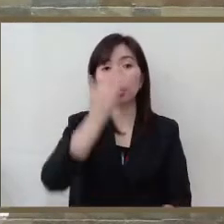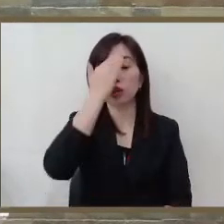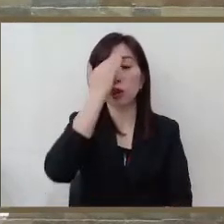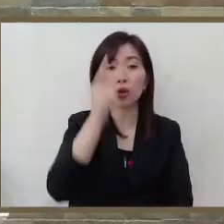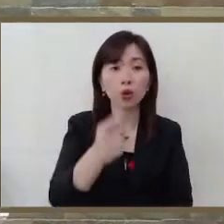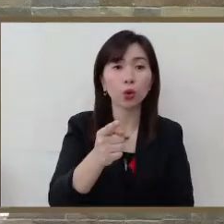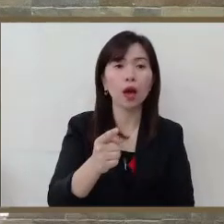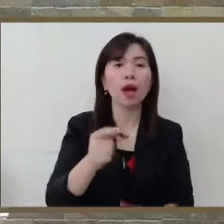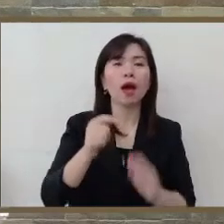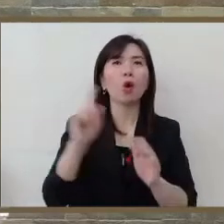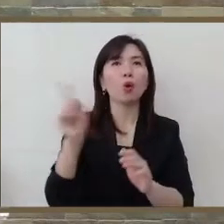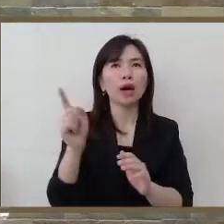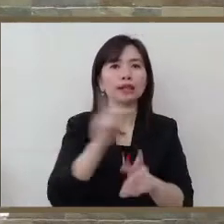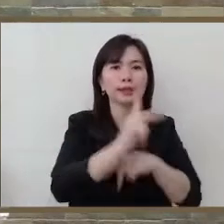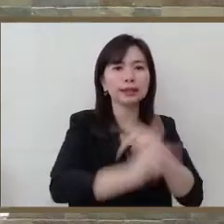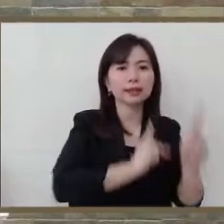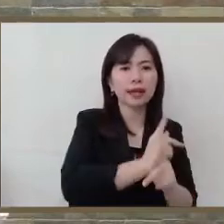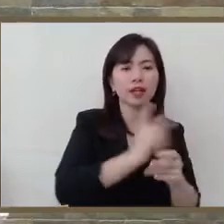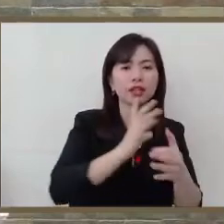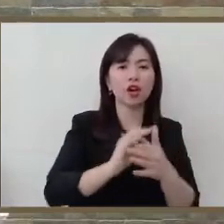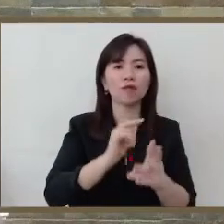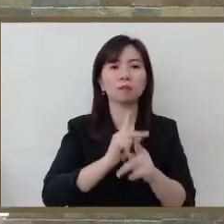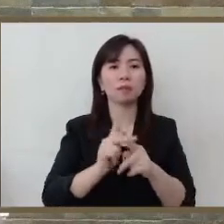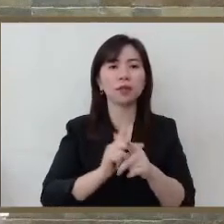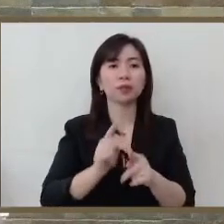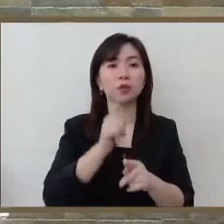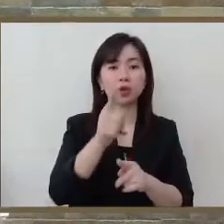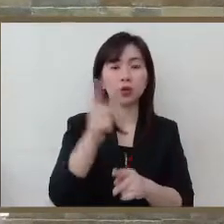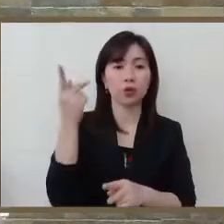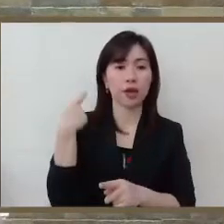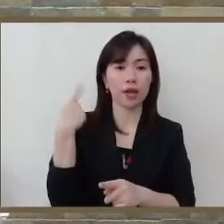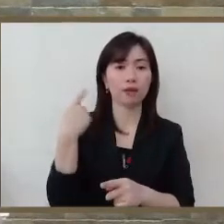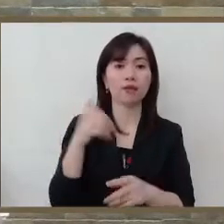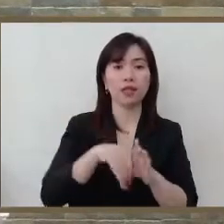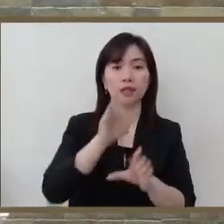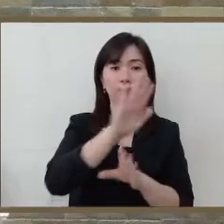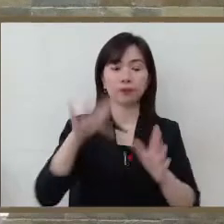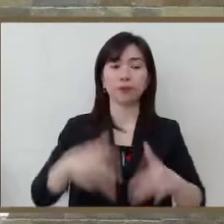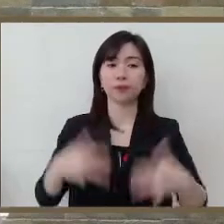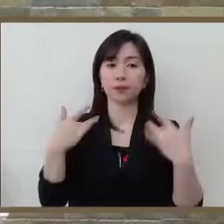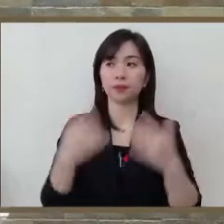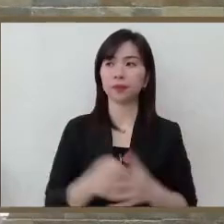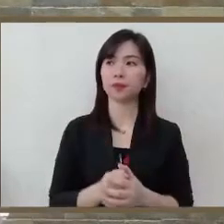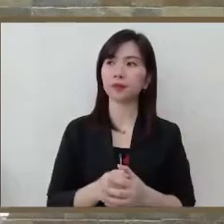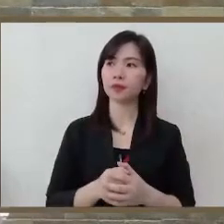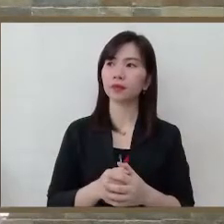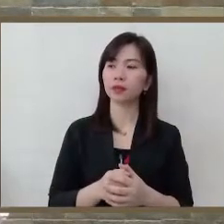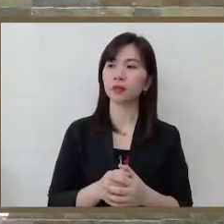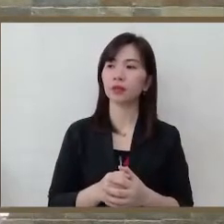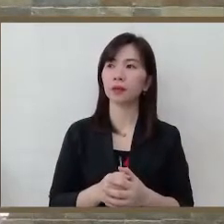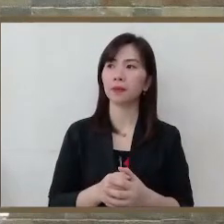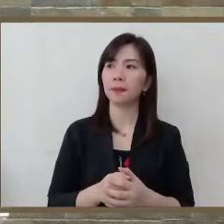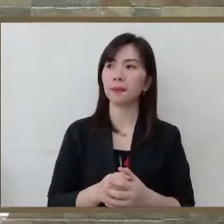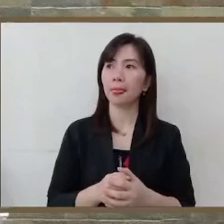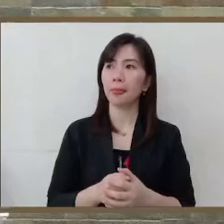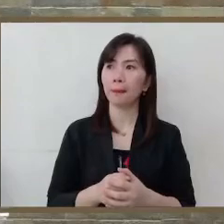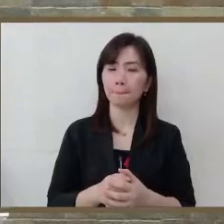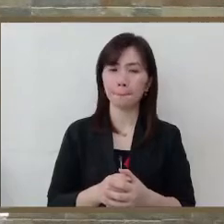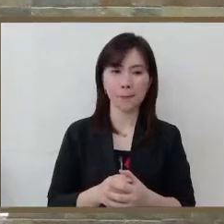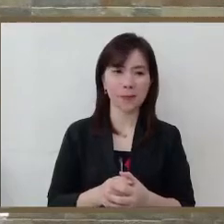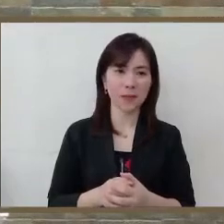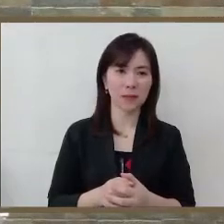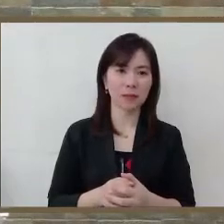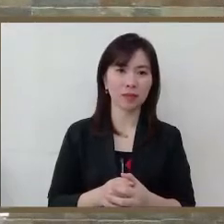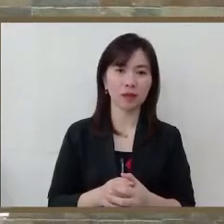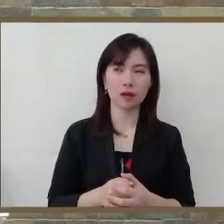di ba? Naalala niyo po, minsan pinagtatawanan ninyo eh. Yung mga magpo-post sa kanilang